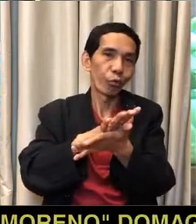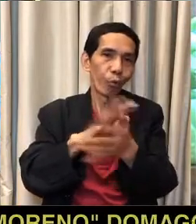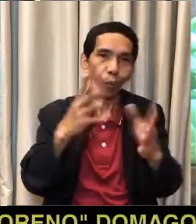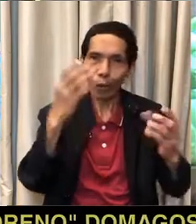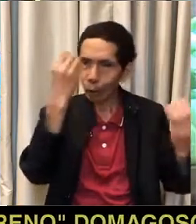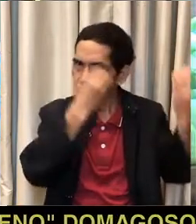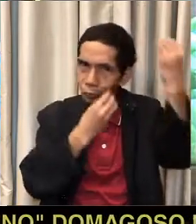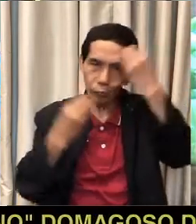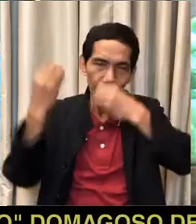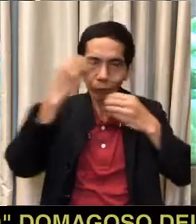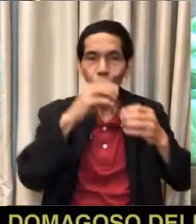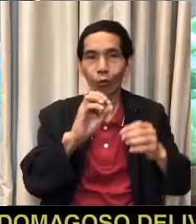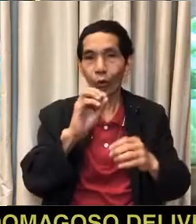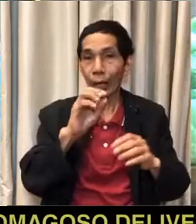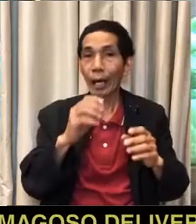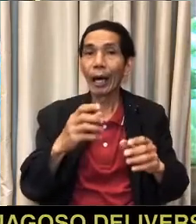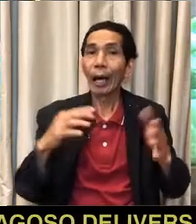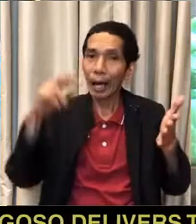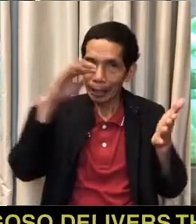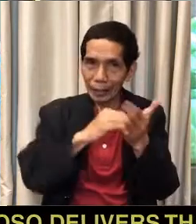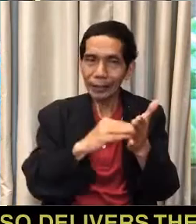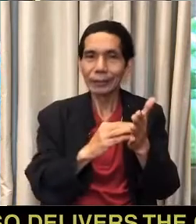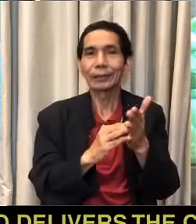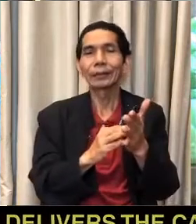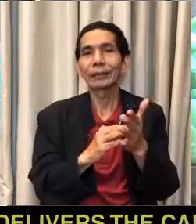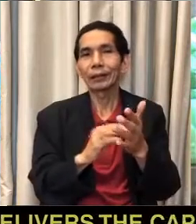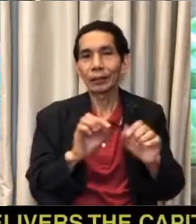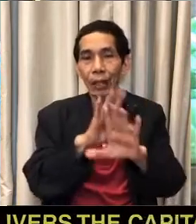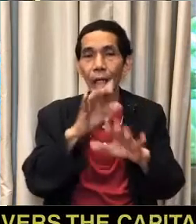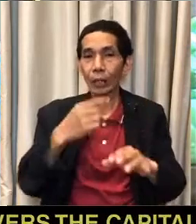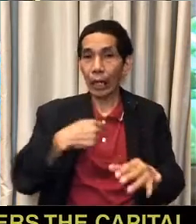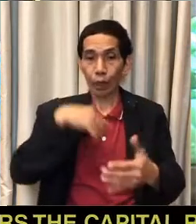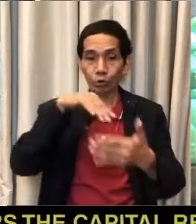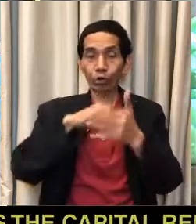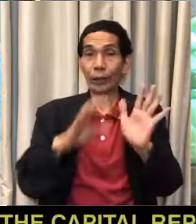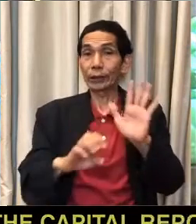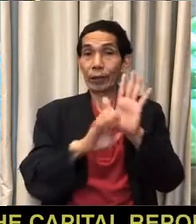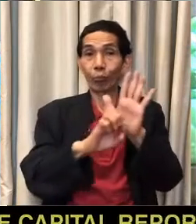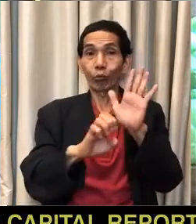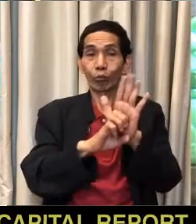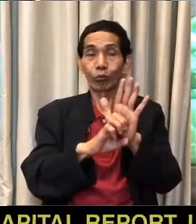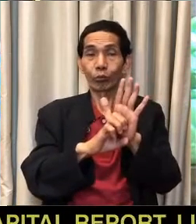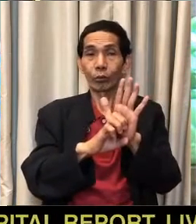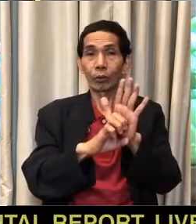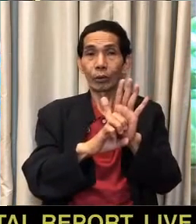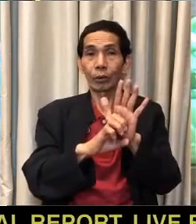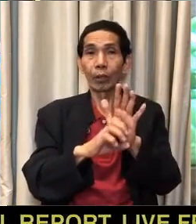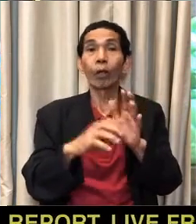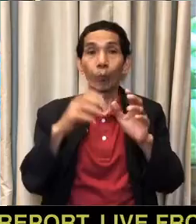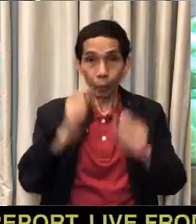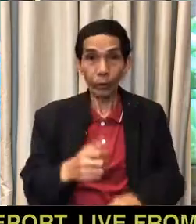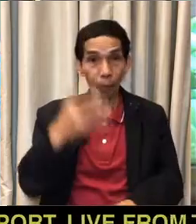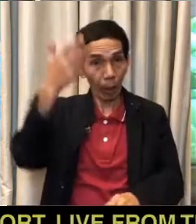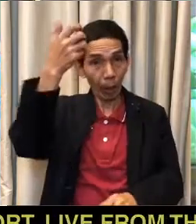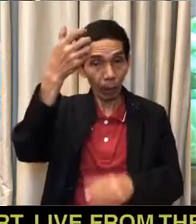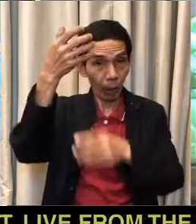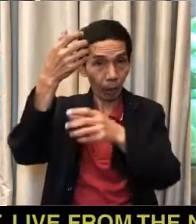na. Sabi, alamin natin, ako po ay estudyante. Makaka-avail ba ako